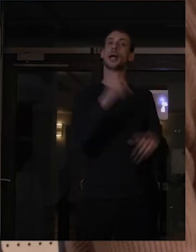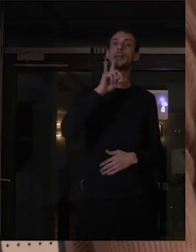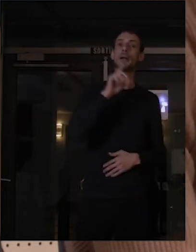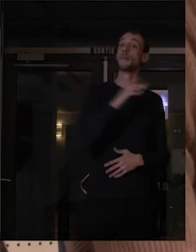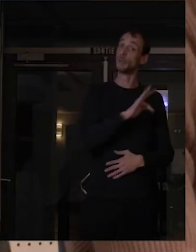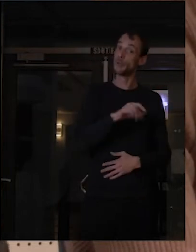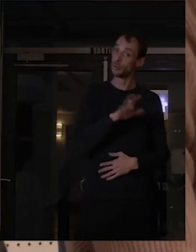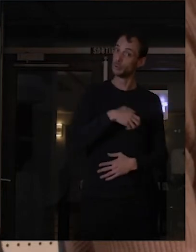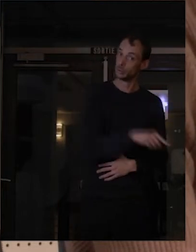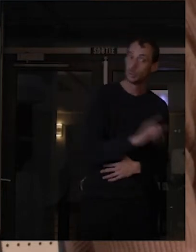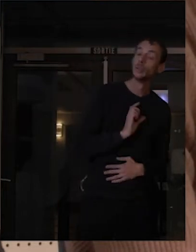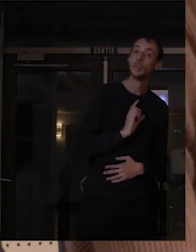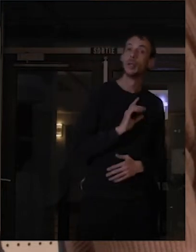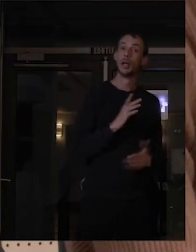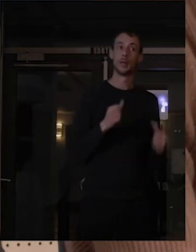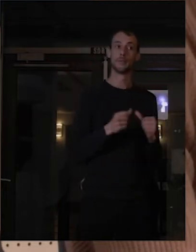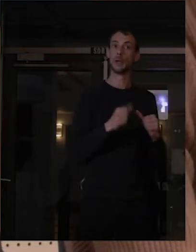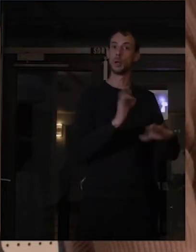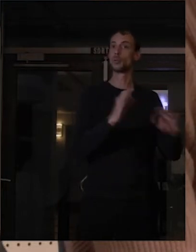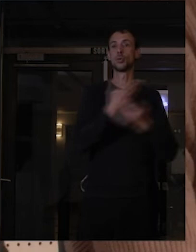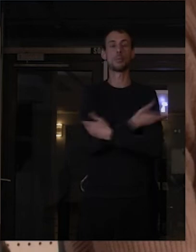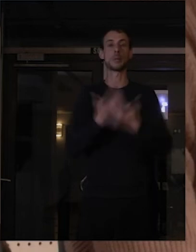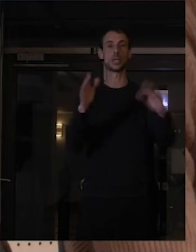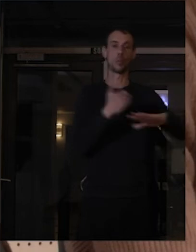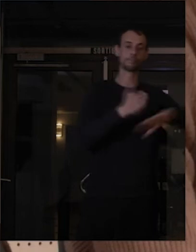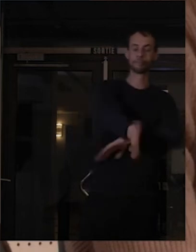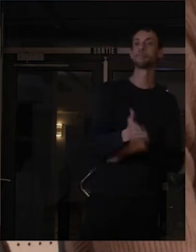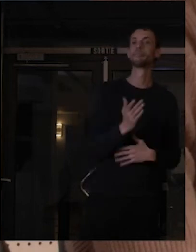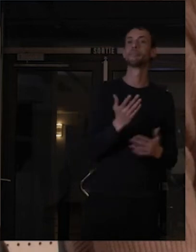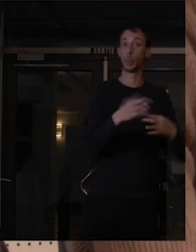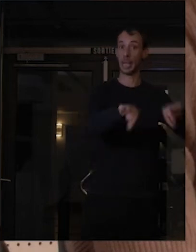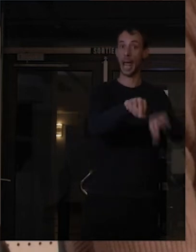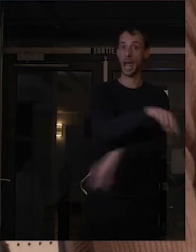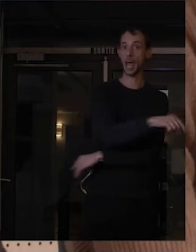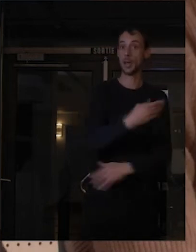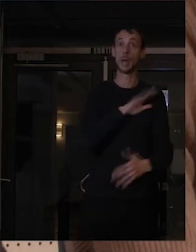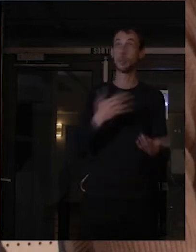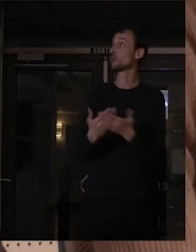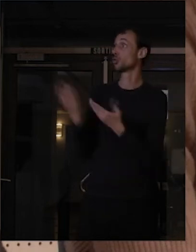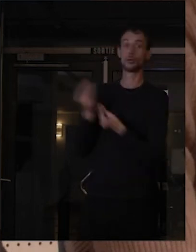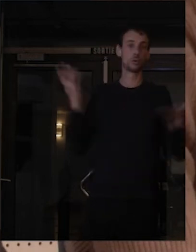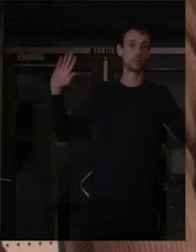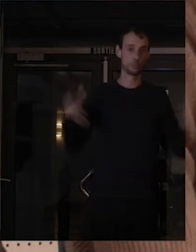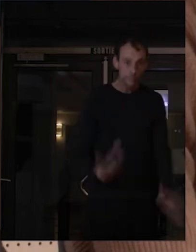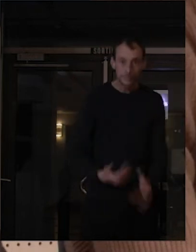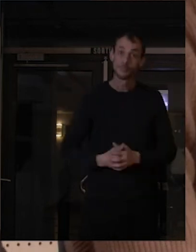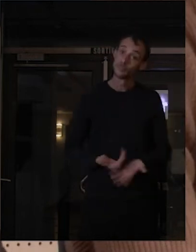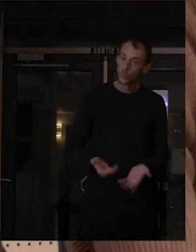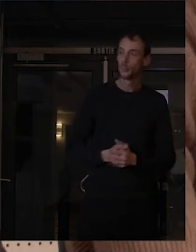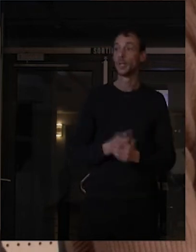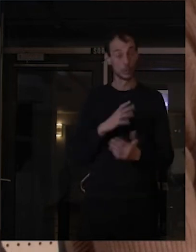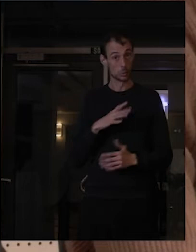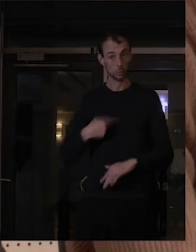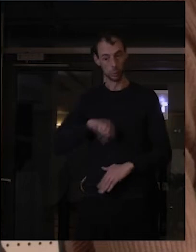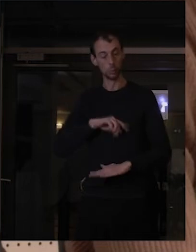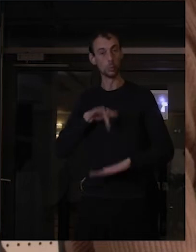décidé de montrer, c'est la seule dotation qu'on a eue, donc on rentre comme ça. Nous, on a eu le cas avec un maillot qui était arrivé, qui était bleu et jaune, donc